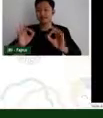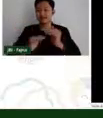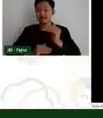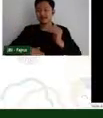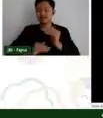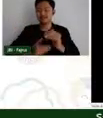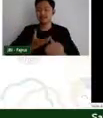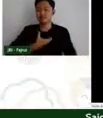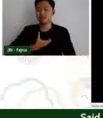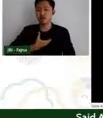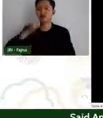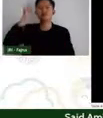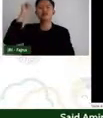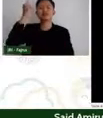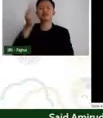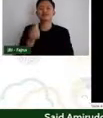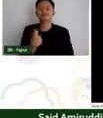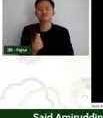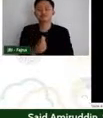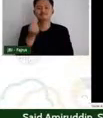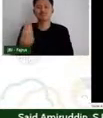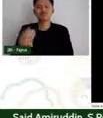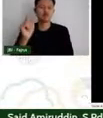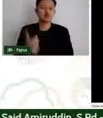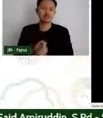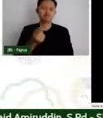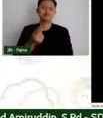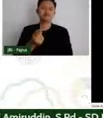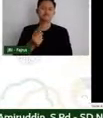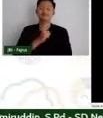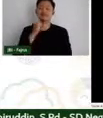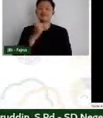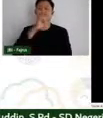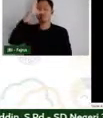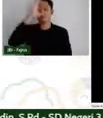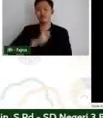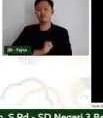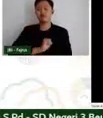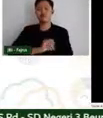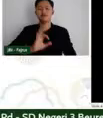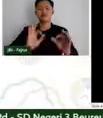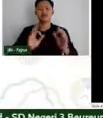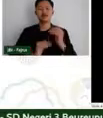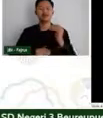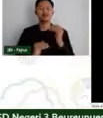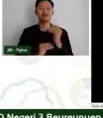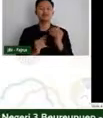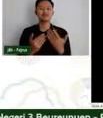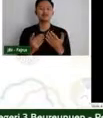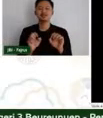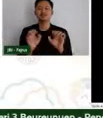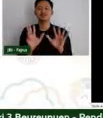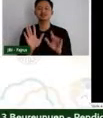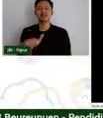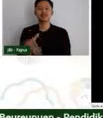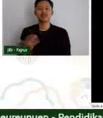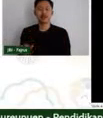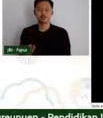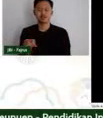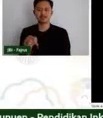wajib membiayainya. Jadi sebagaimana kita ketahui, pendidikan dasar itu adalah pendidikan 9 tahun kalau sekarang kita di Indonesia